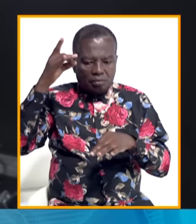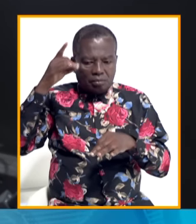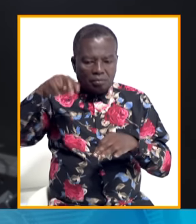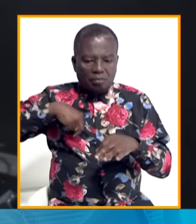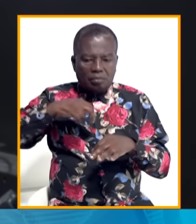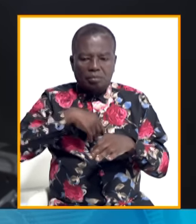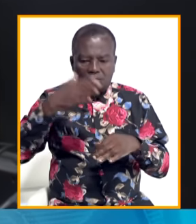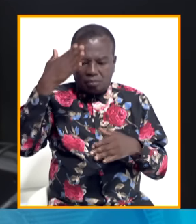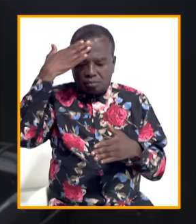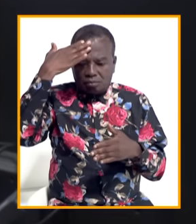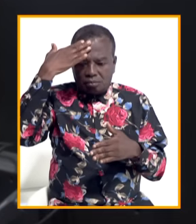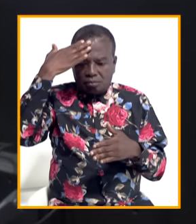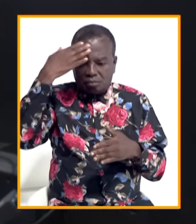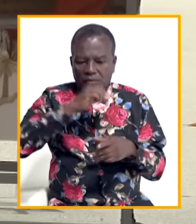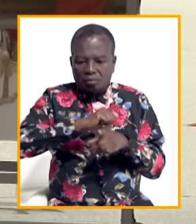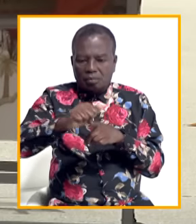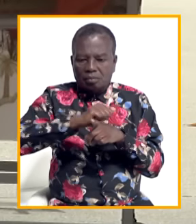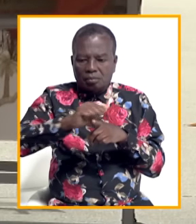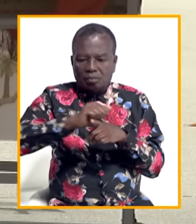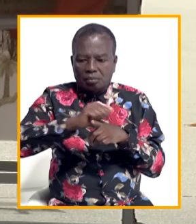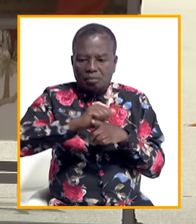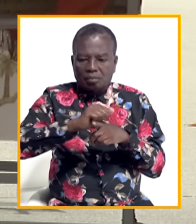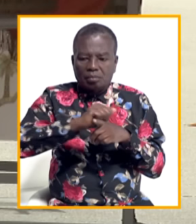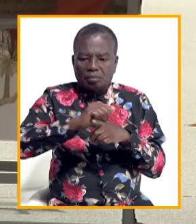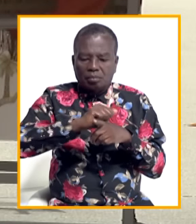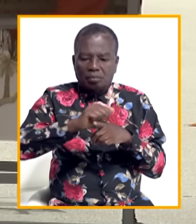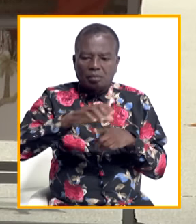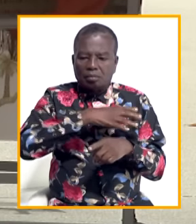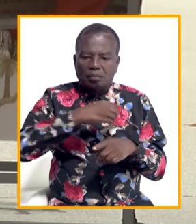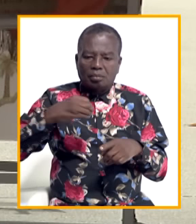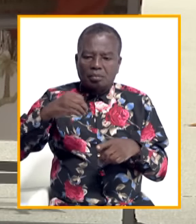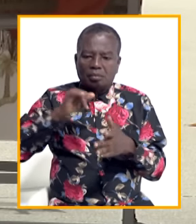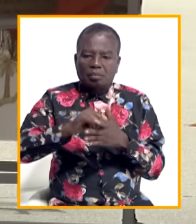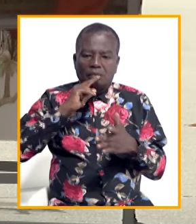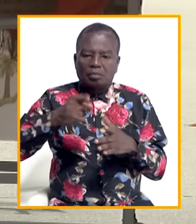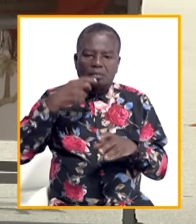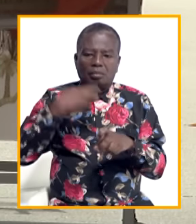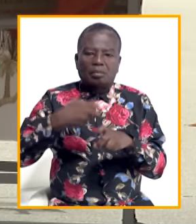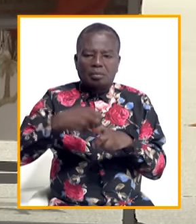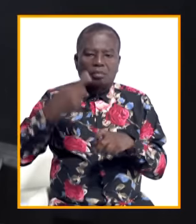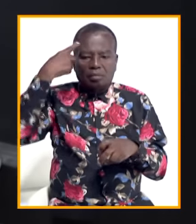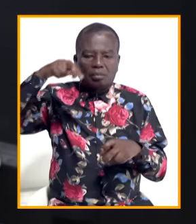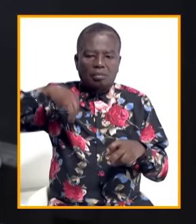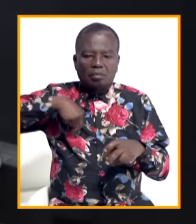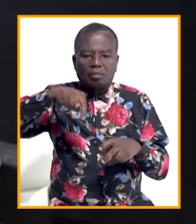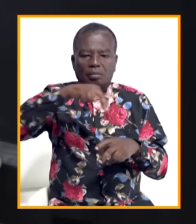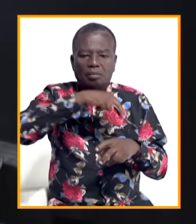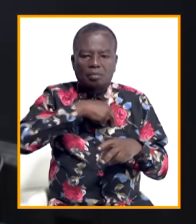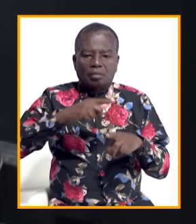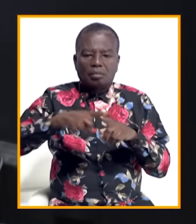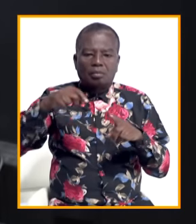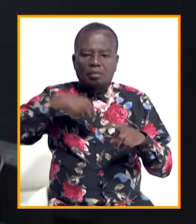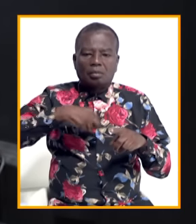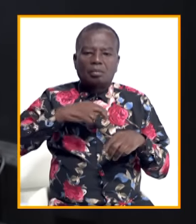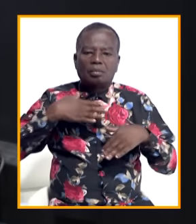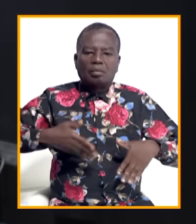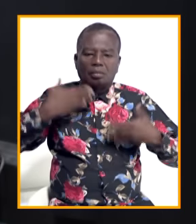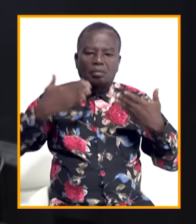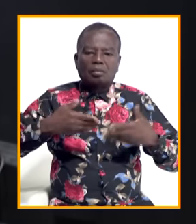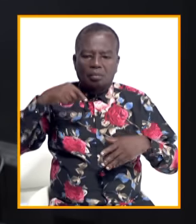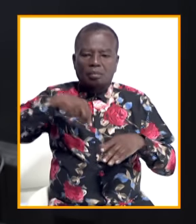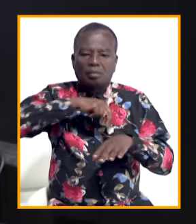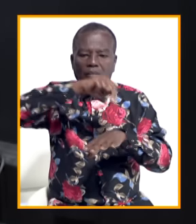Nous l'avons connu, nous l'avons pratiqué et c'est difficile pour nous. Mais moi je suis heureux que